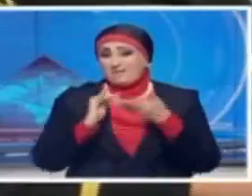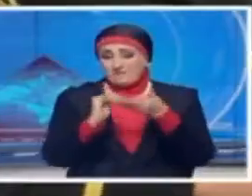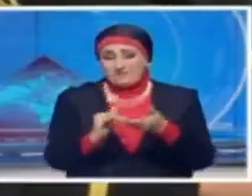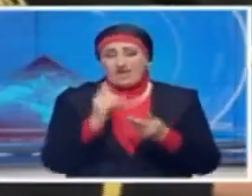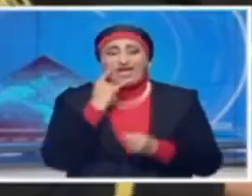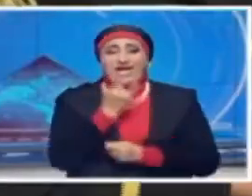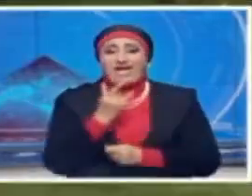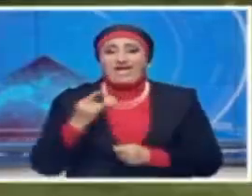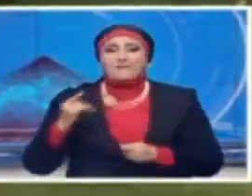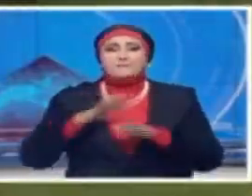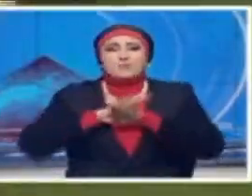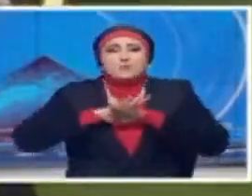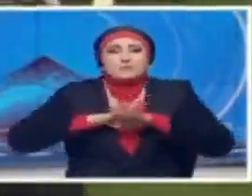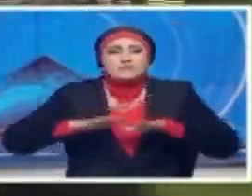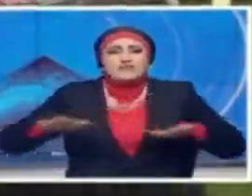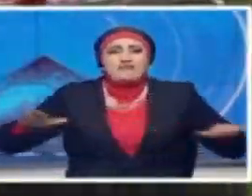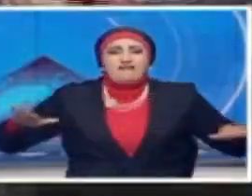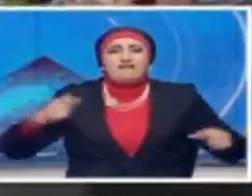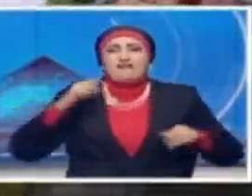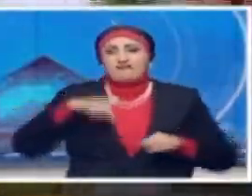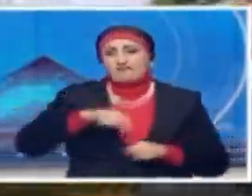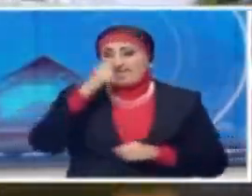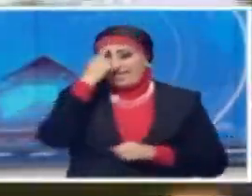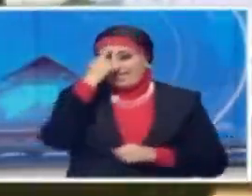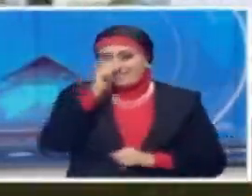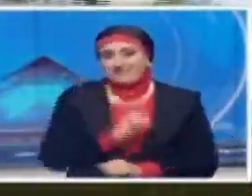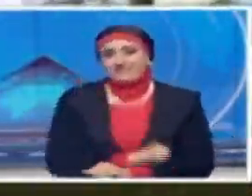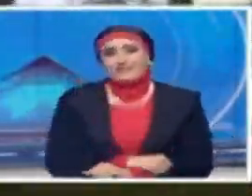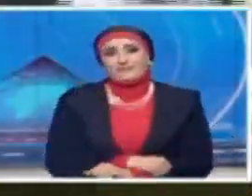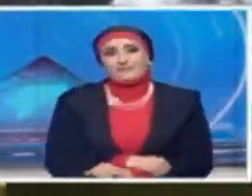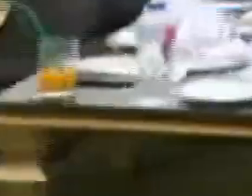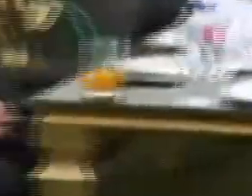الأمن والاستقرار في شبه القارة الهندية.